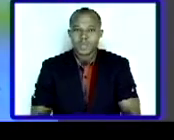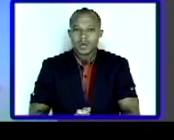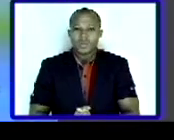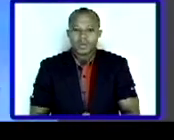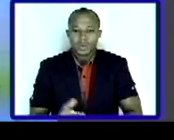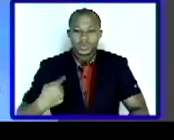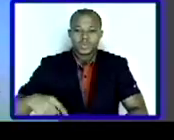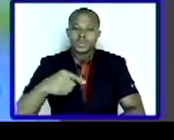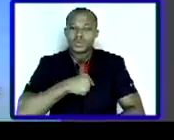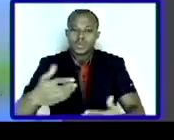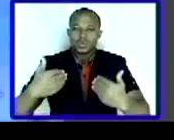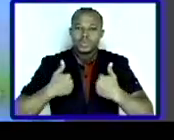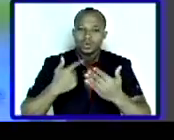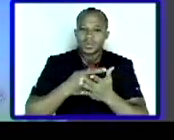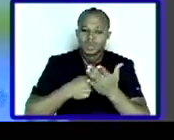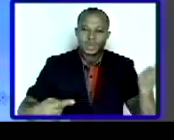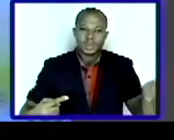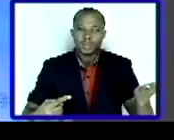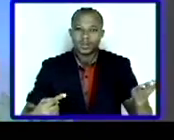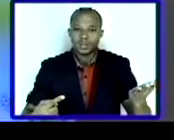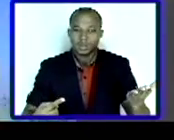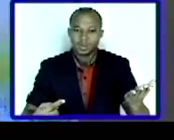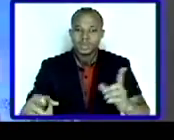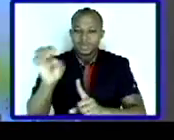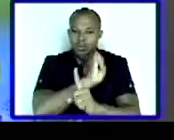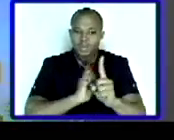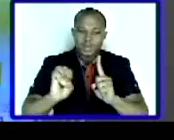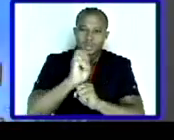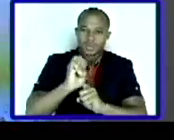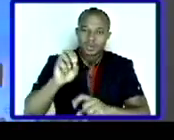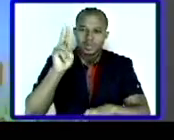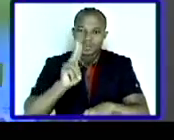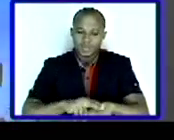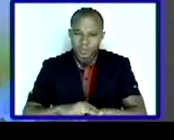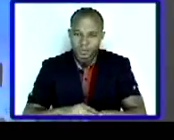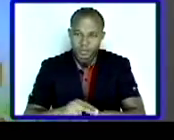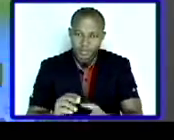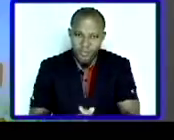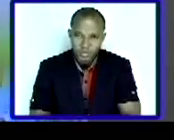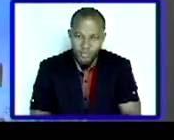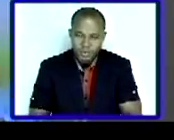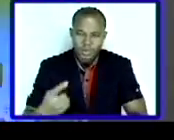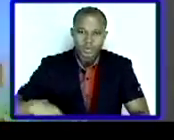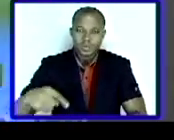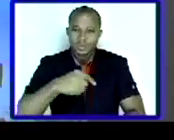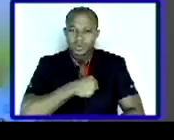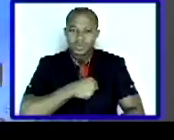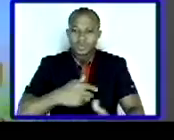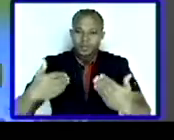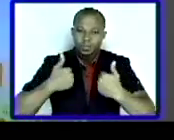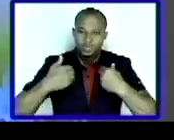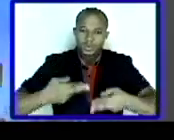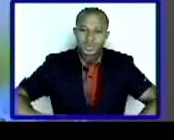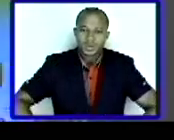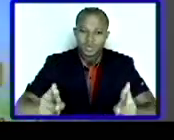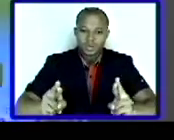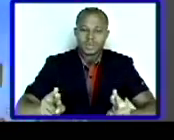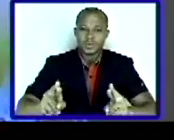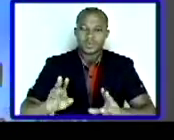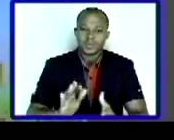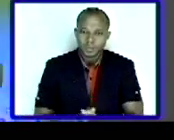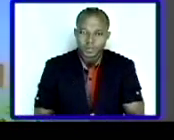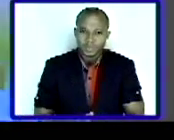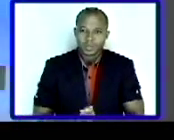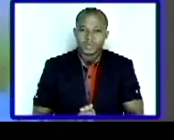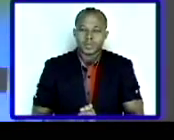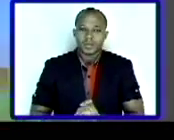facteurs environnementaux, qu'est-ce que nous avons? C'est que pour un environnement urbain, il y a toujours des bâtiments, il y a la voirie, il y a les équipements,